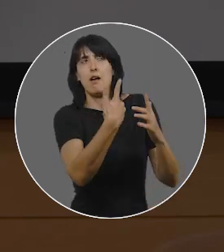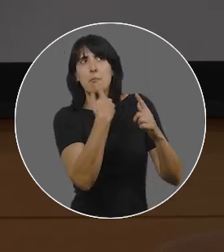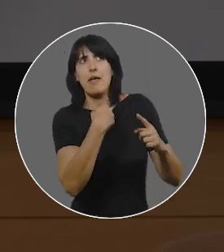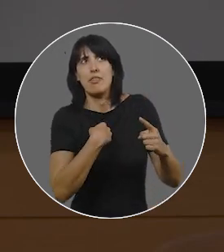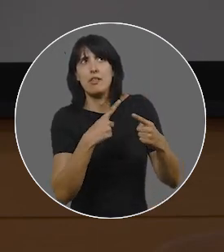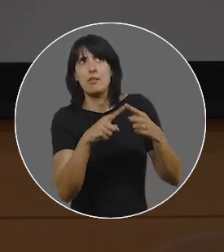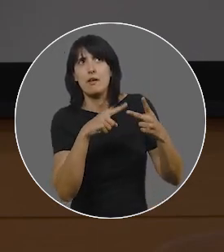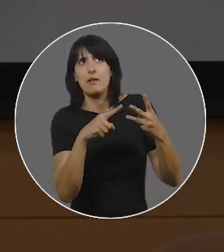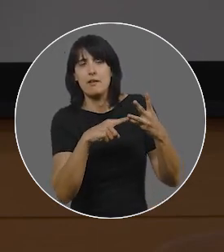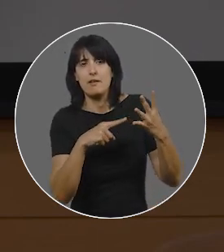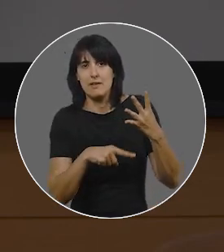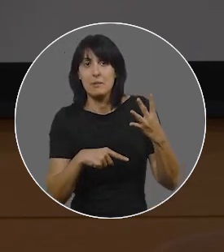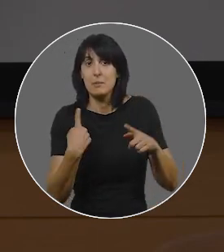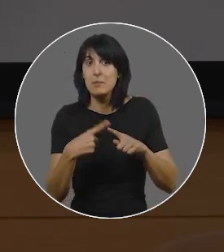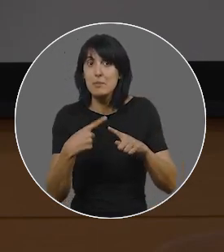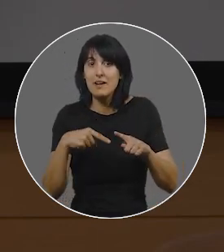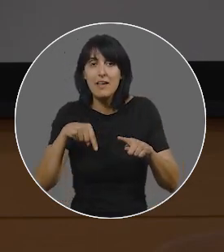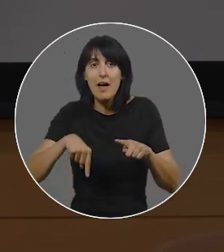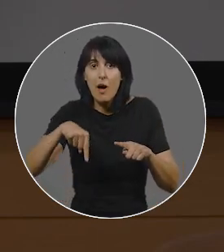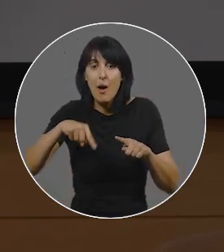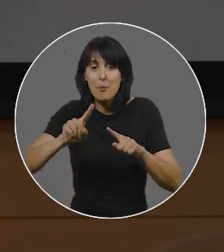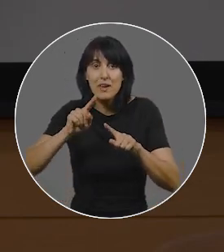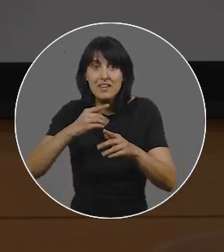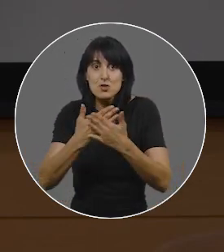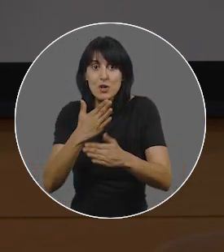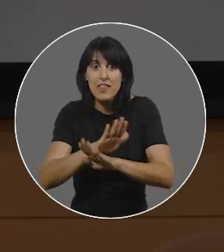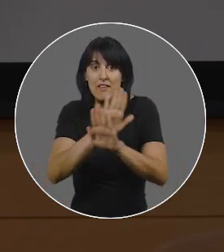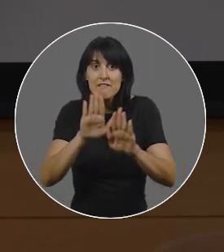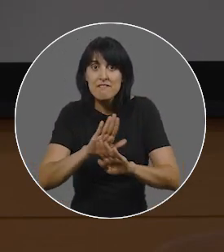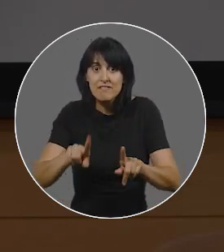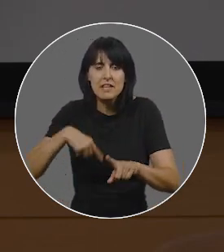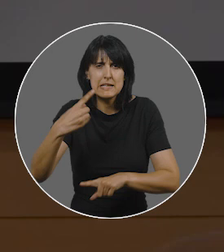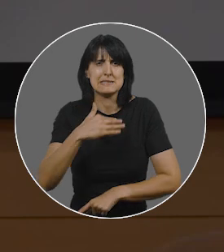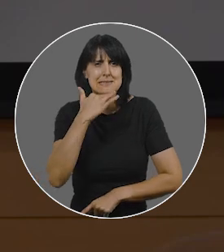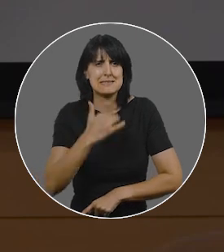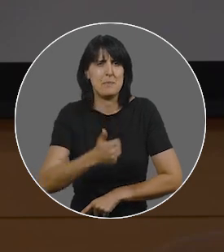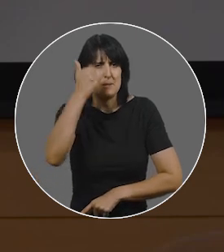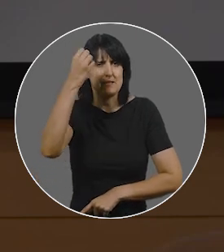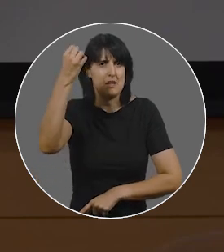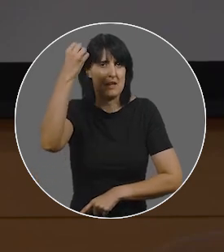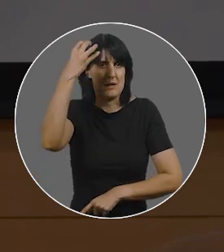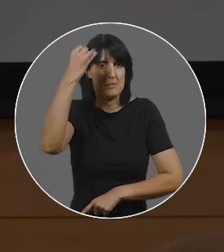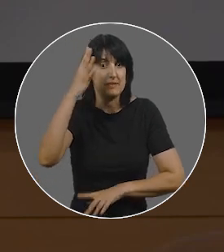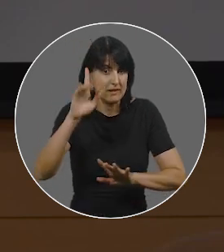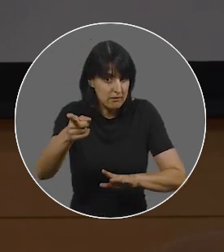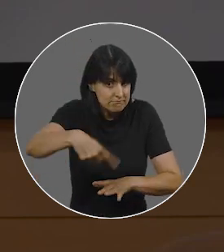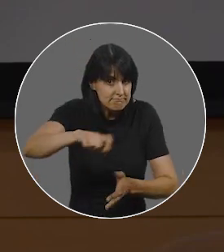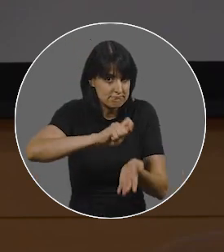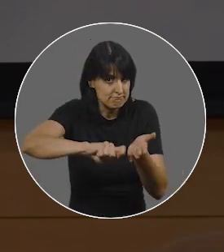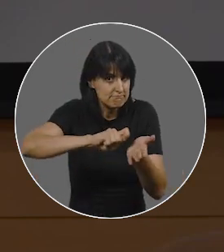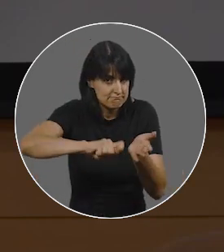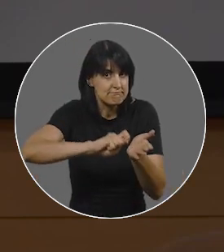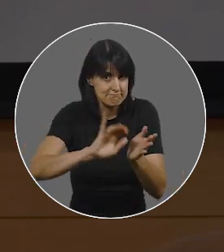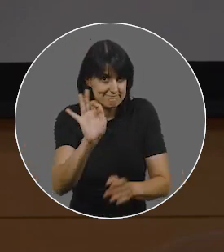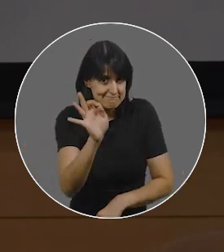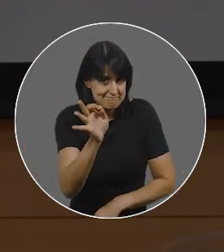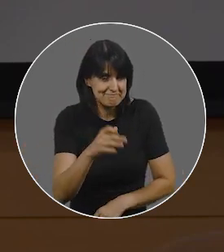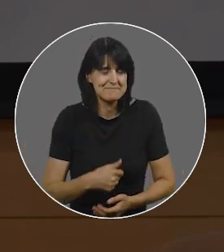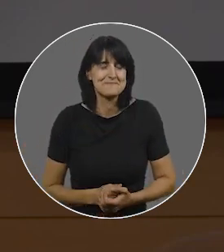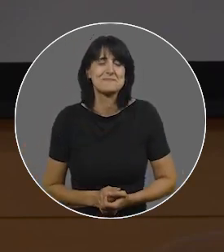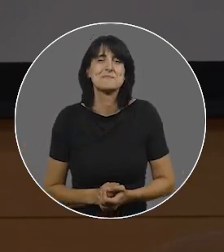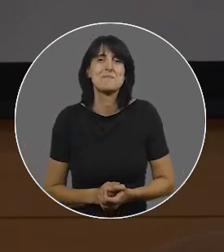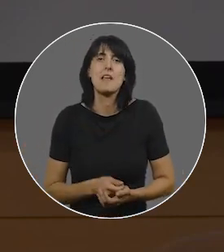allò que ens van dir, perquè jo crec que avui sortirem amb una recepta màgica, sens dubte. Hem d'anar apuntant per això, perquè si no,